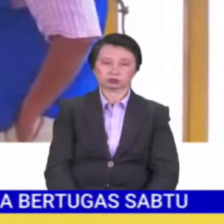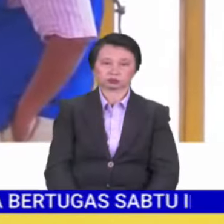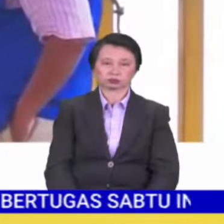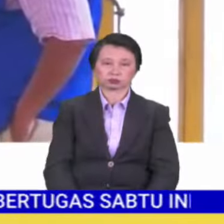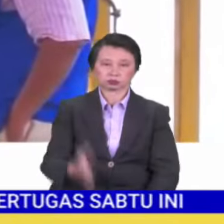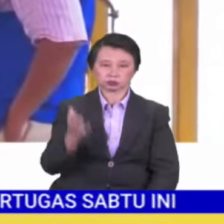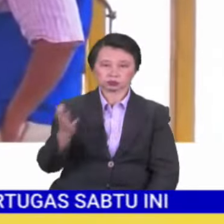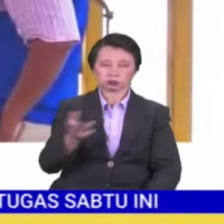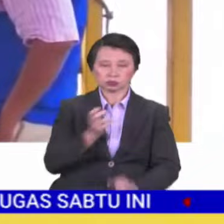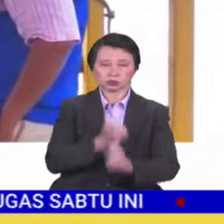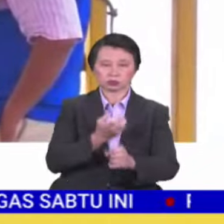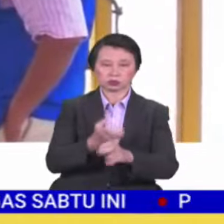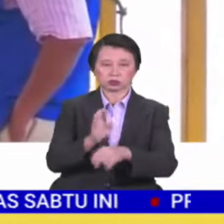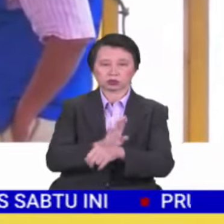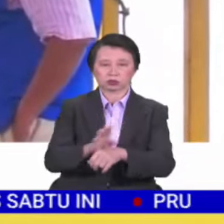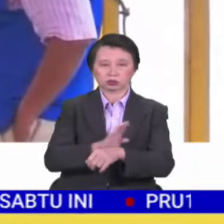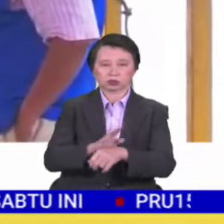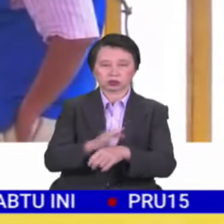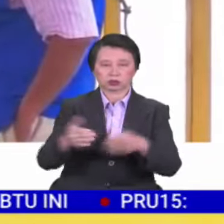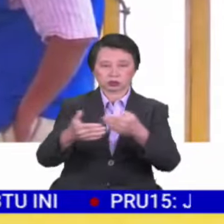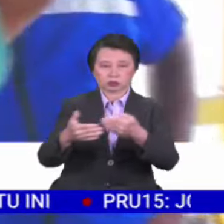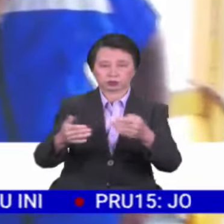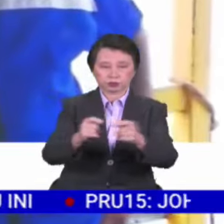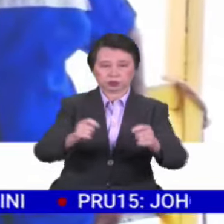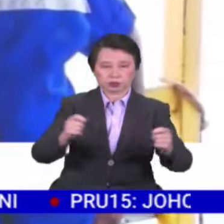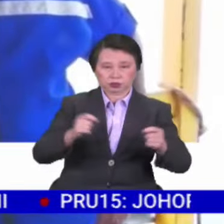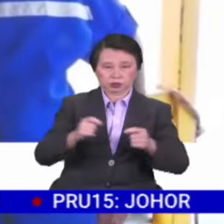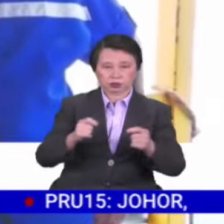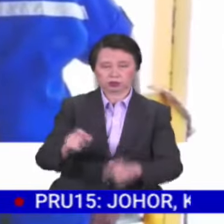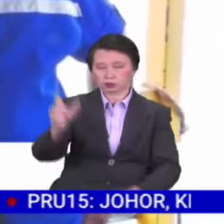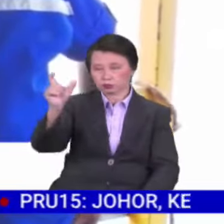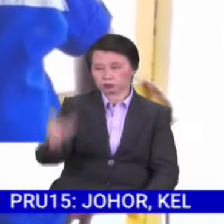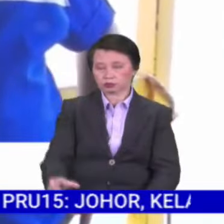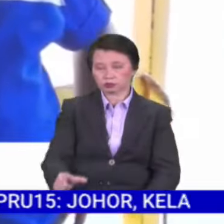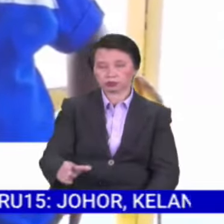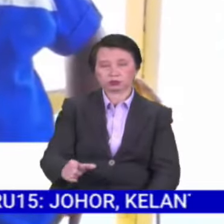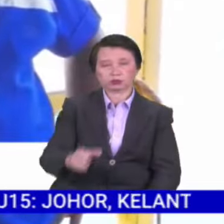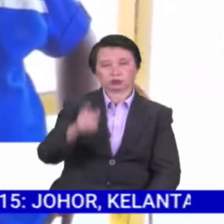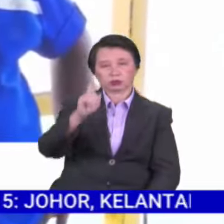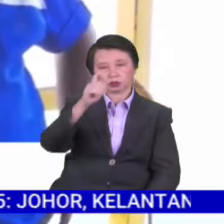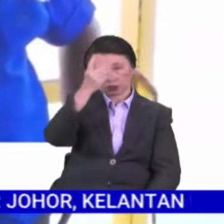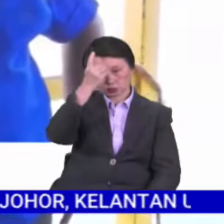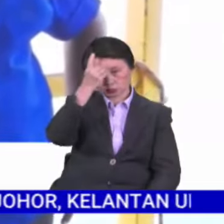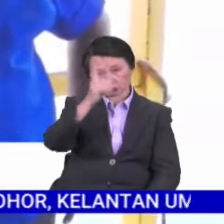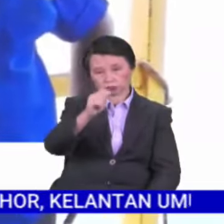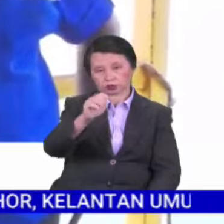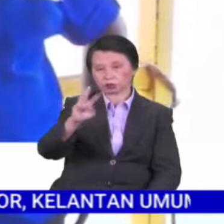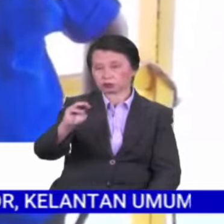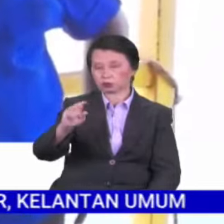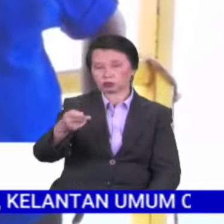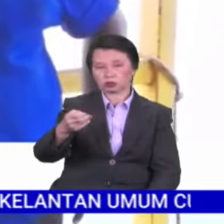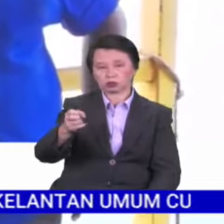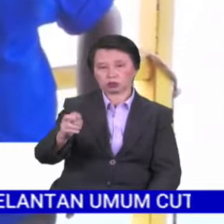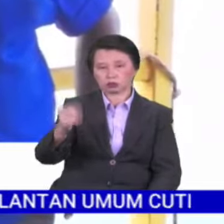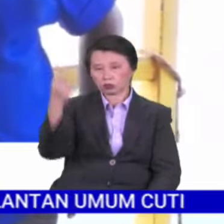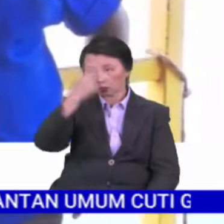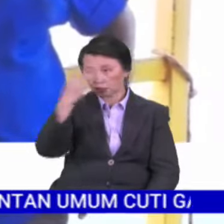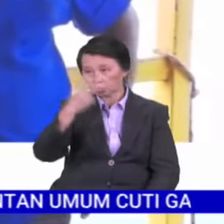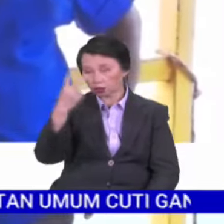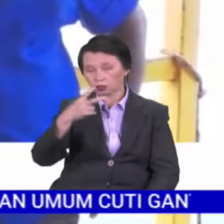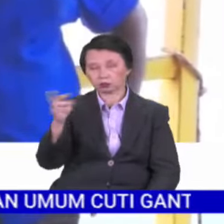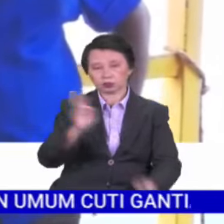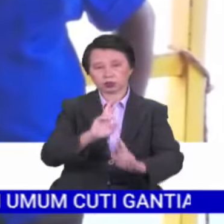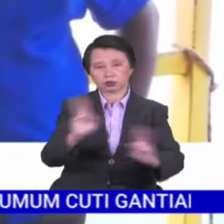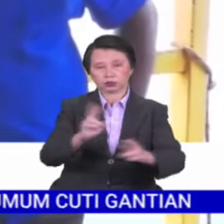Ia juga menyukarkan peniaga di tepi tasik tersebut. Calon Barisan Nasional Hulu Selangor, Datuk Timohan yang melawat lokasi berkenaan